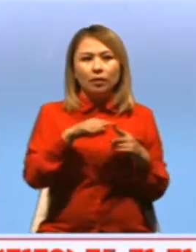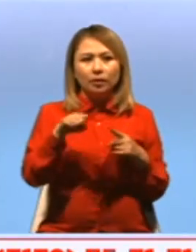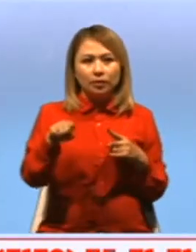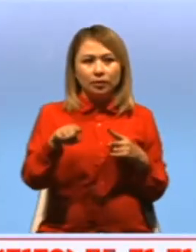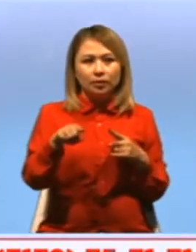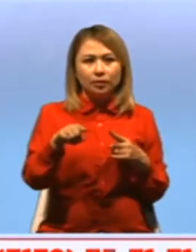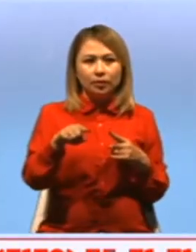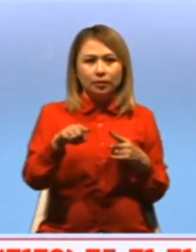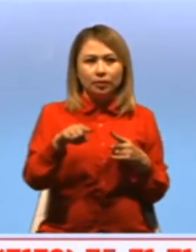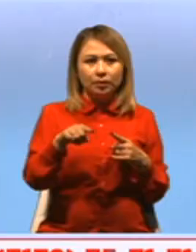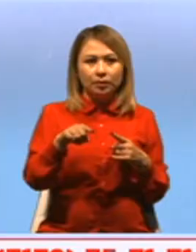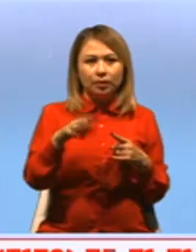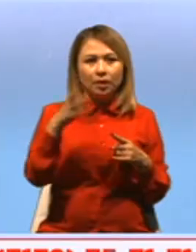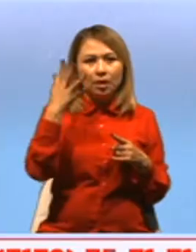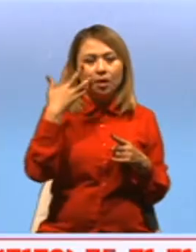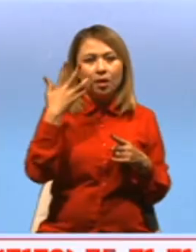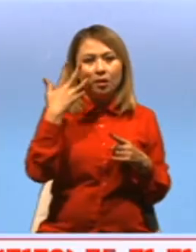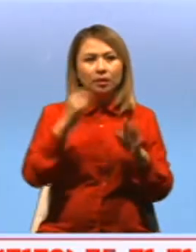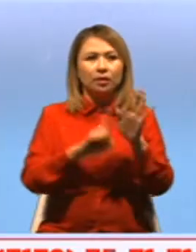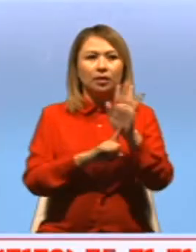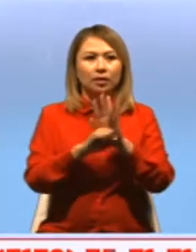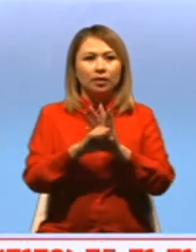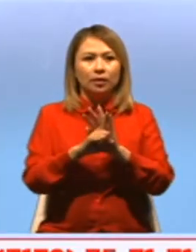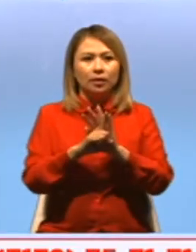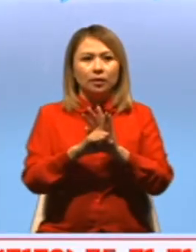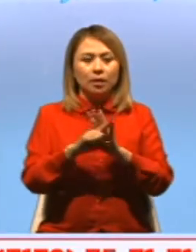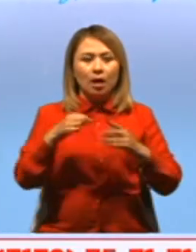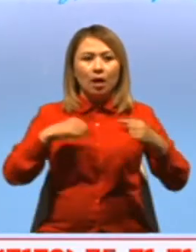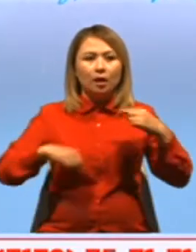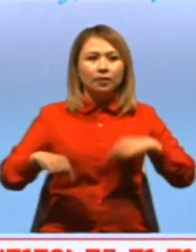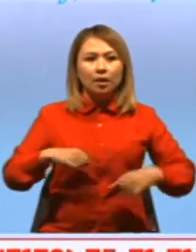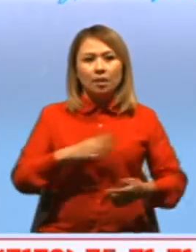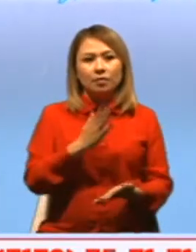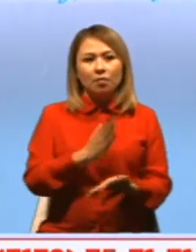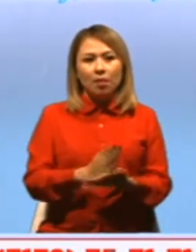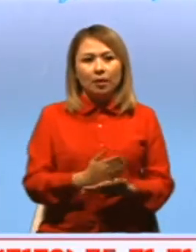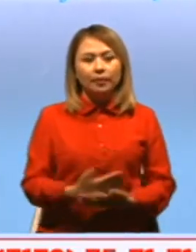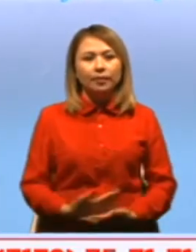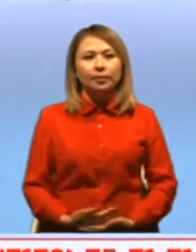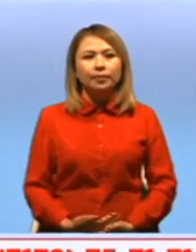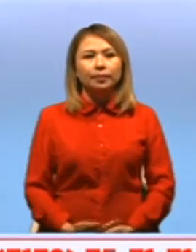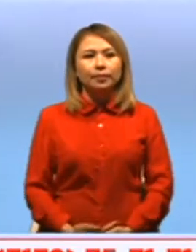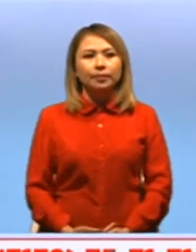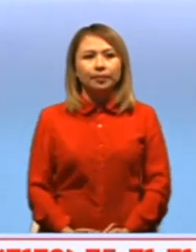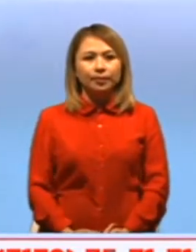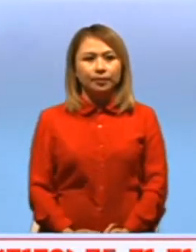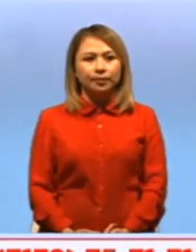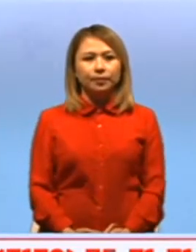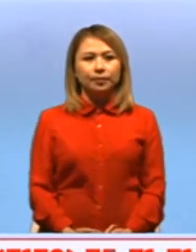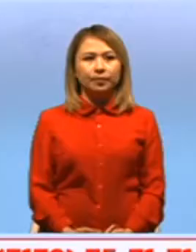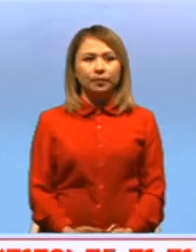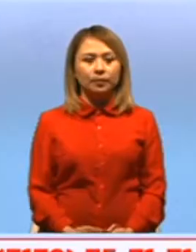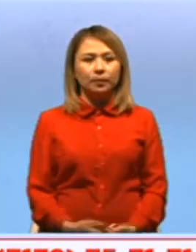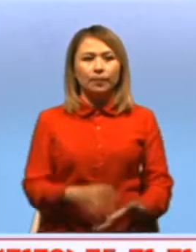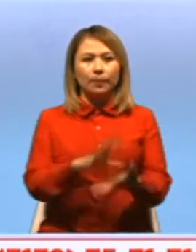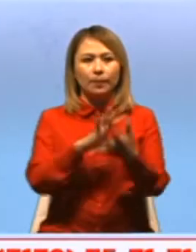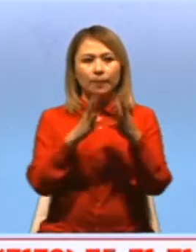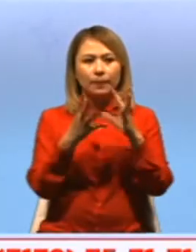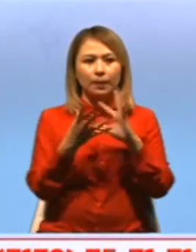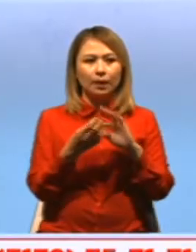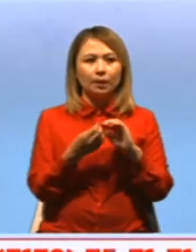Яғни қан тамыр қабырғасына қарай итерген кезде онда біздің ағзаларымыз бар. Сонда ағзаларымызға бізге барынша